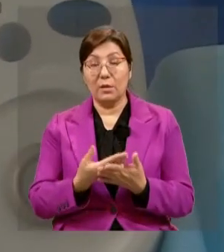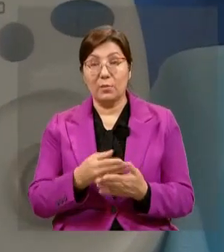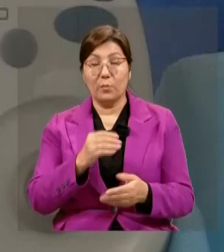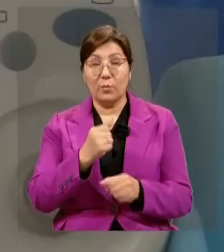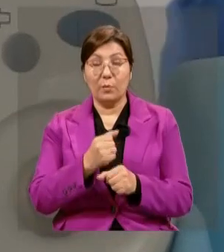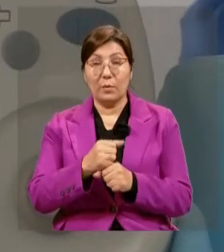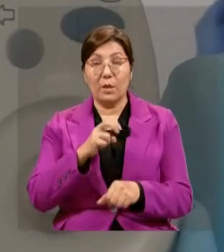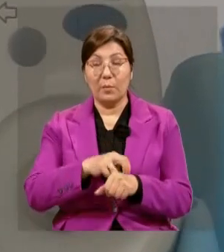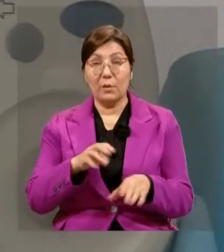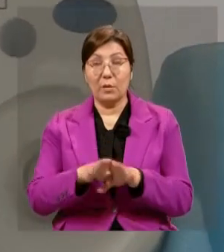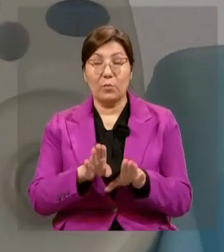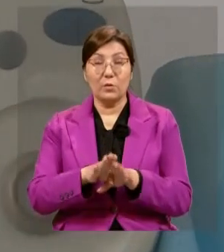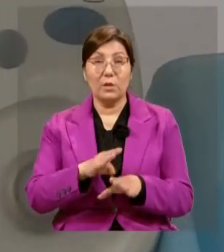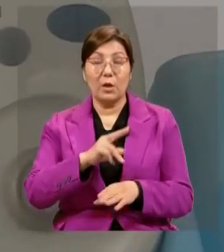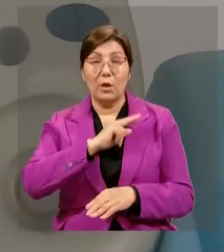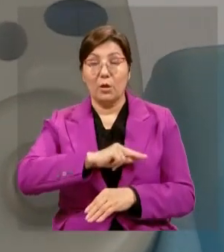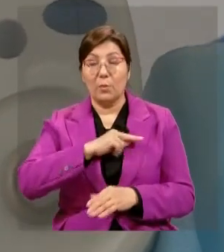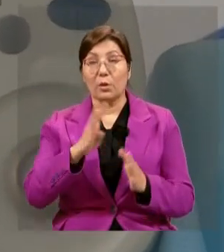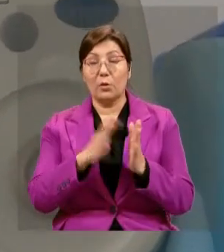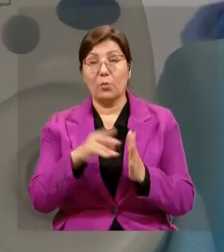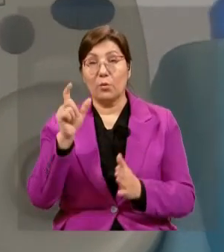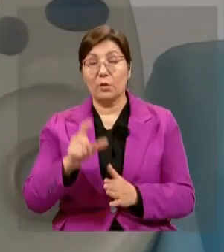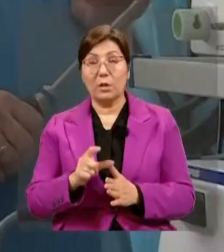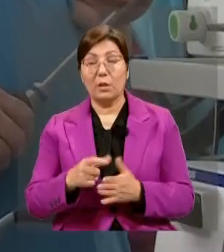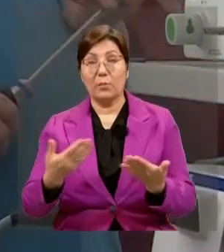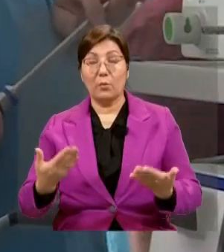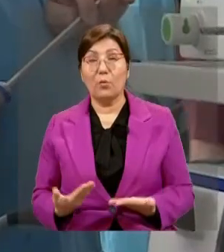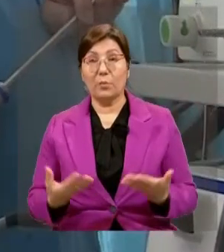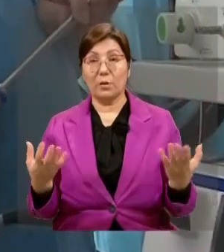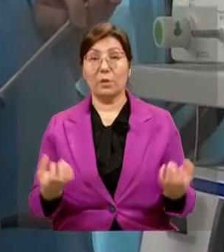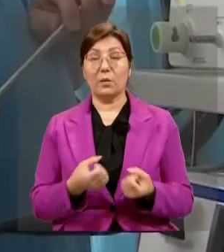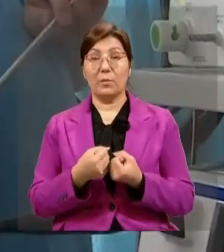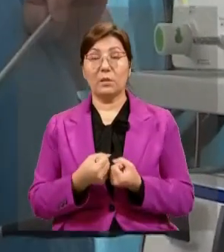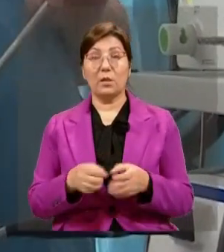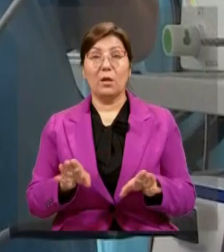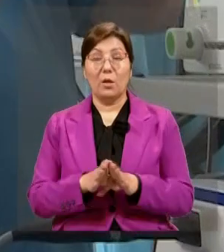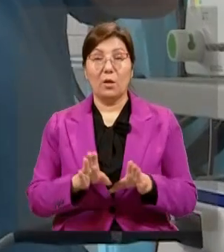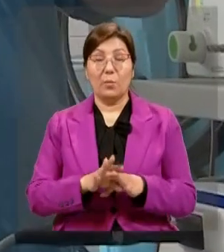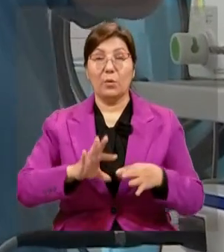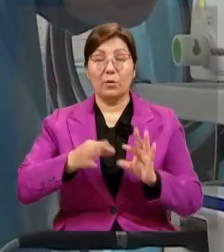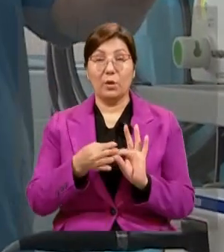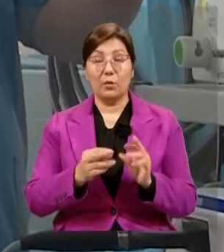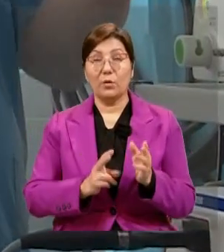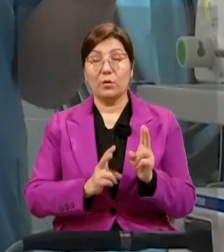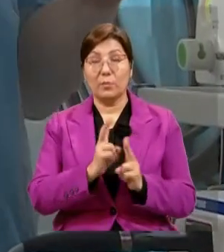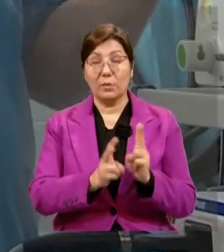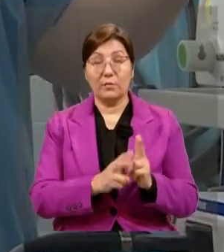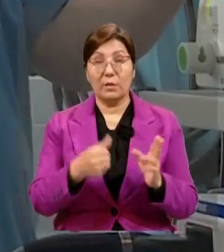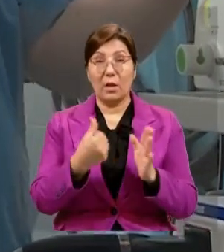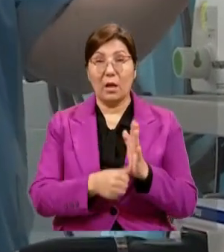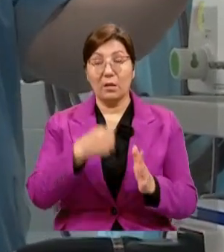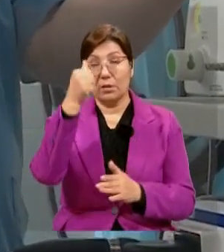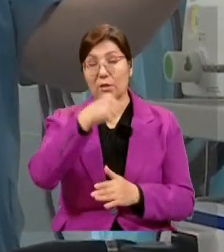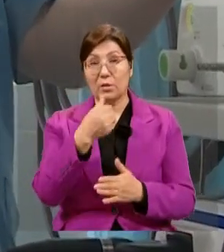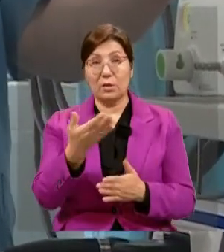нақ осындай қадамға бару арқылы 9 адамның өмірін өлімнен арашалап қалған. Мұндай күрделі ота соңғы рет осыдан 6 жыл